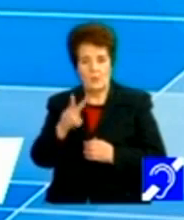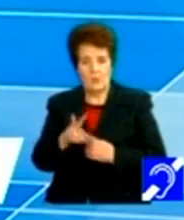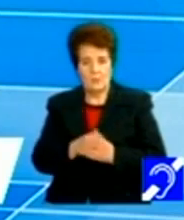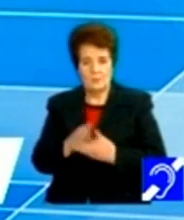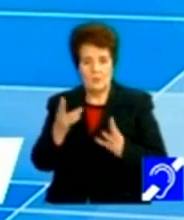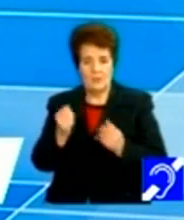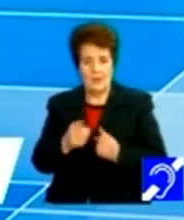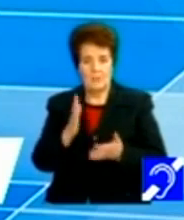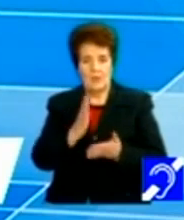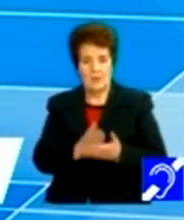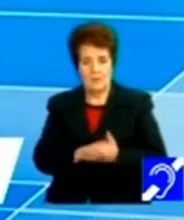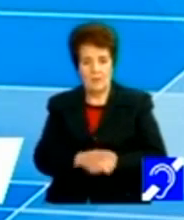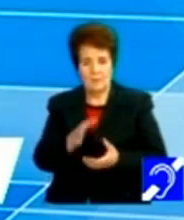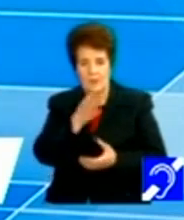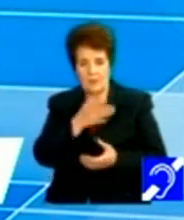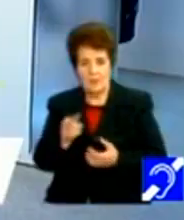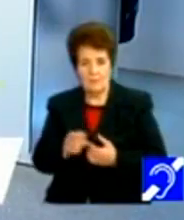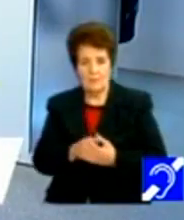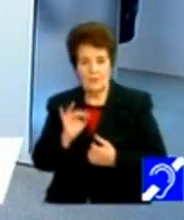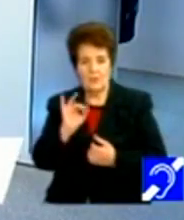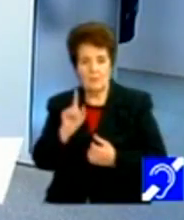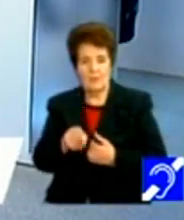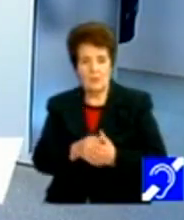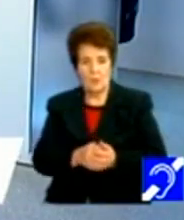Da, mai avem timp și inclusiv pentru